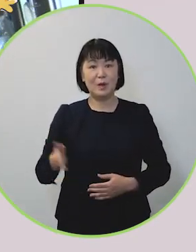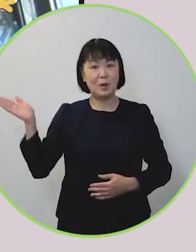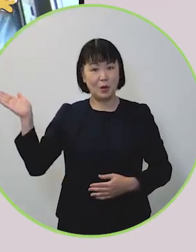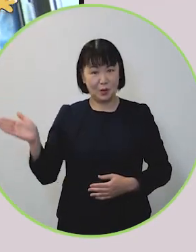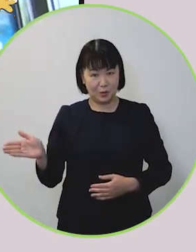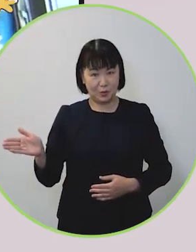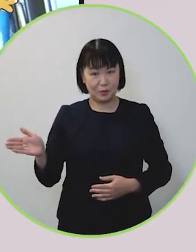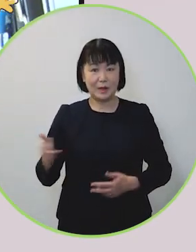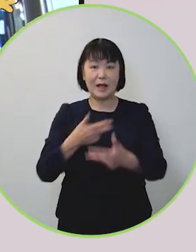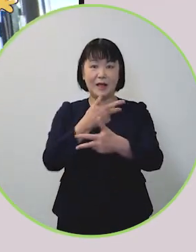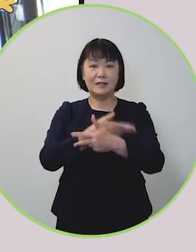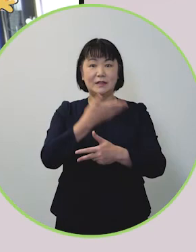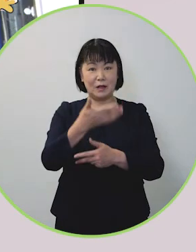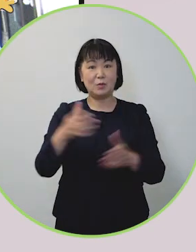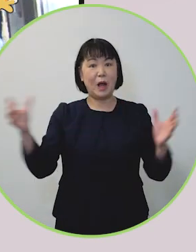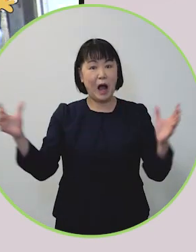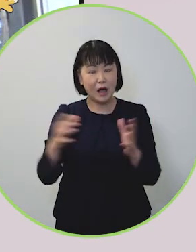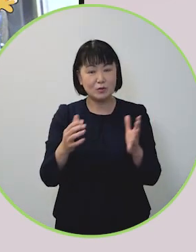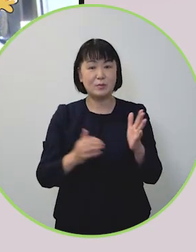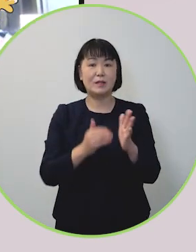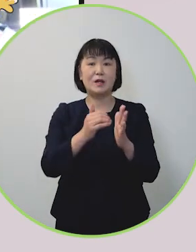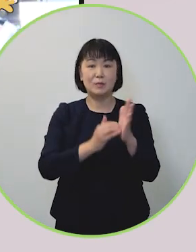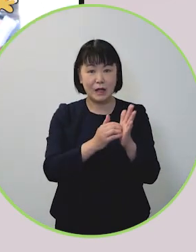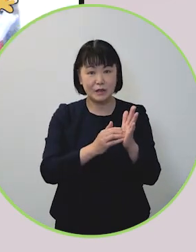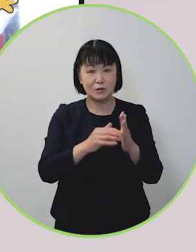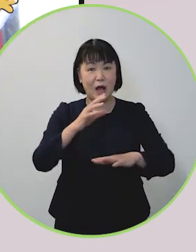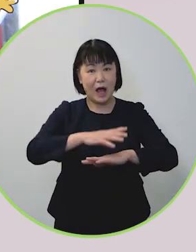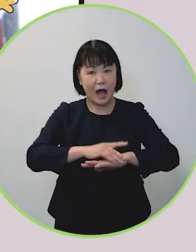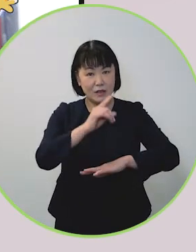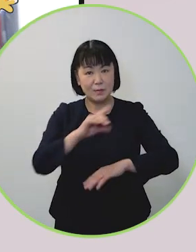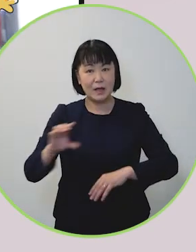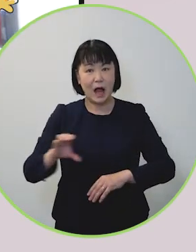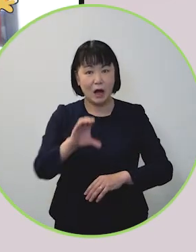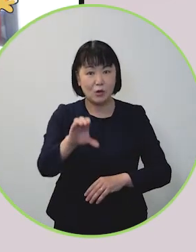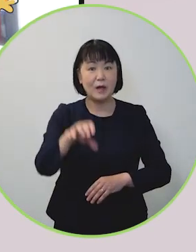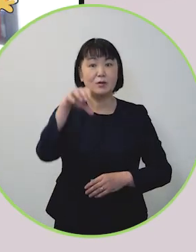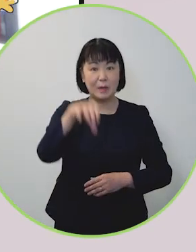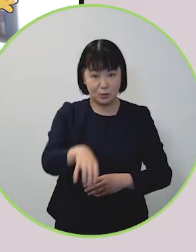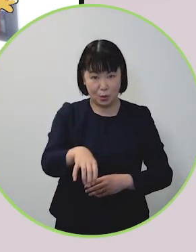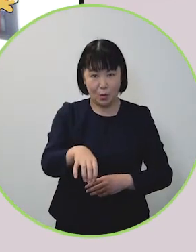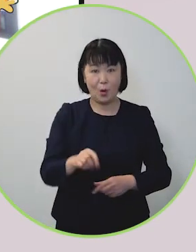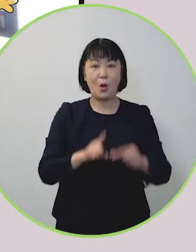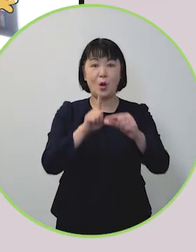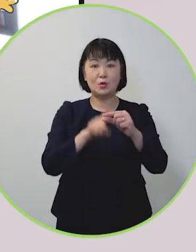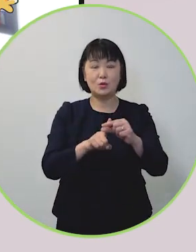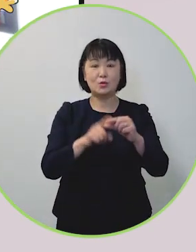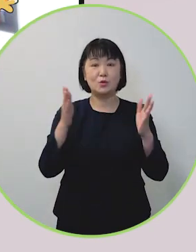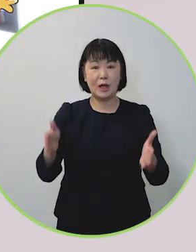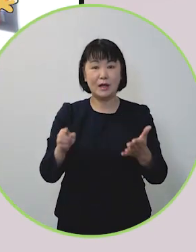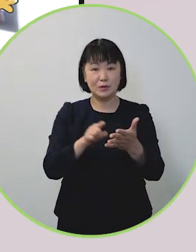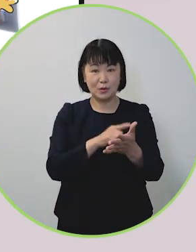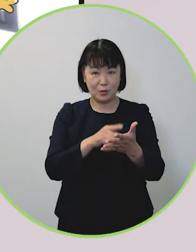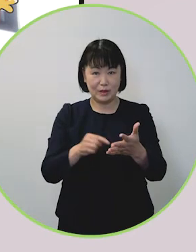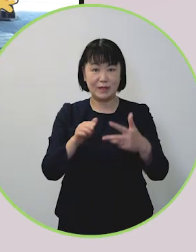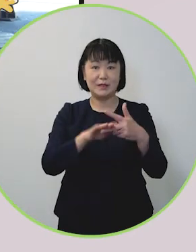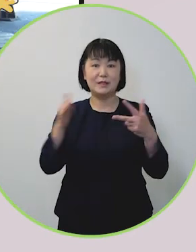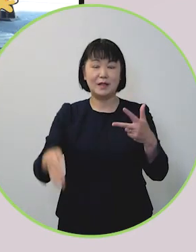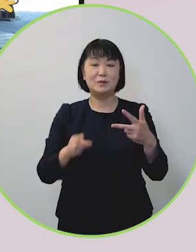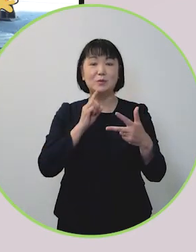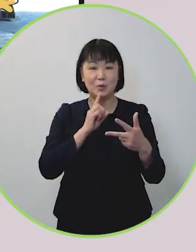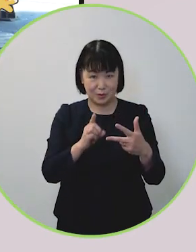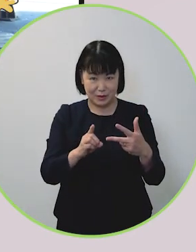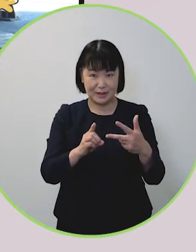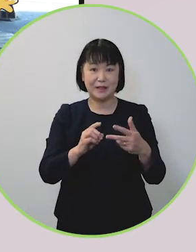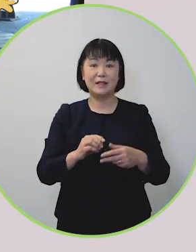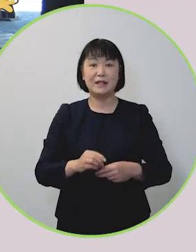ここは口が回収するプラスチックは最初に運ばれる施設この施設は中間処理施設といって